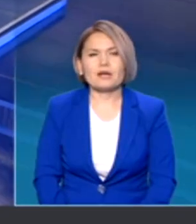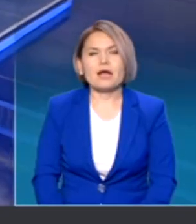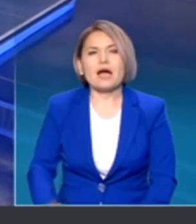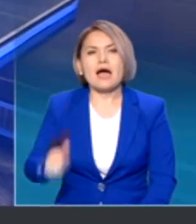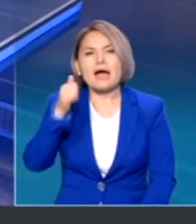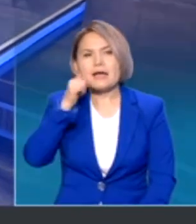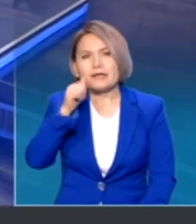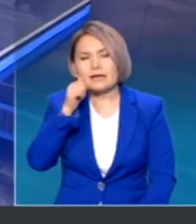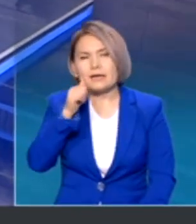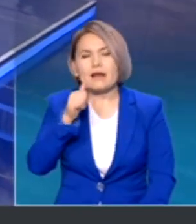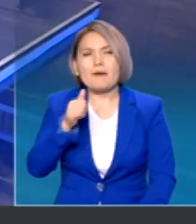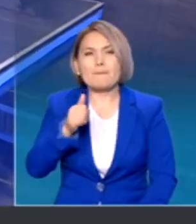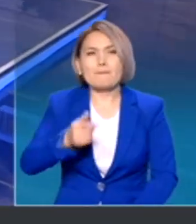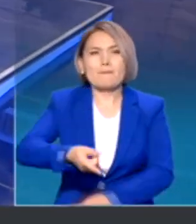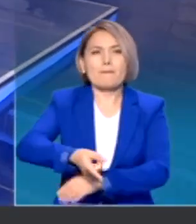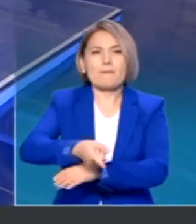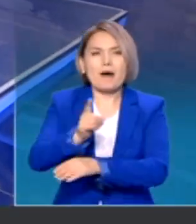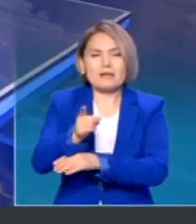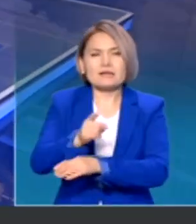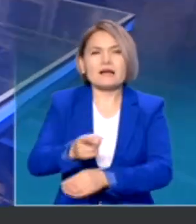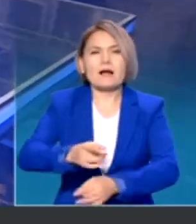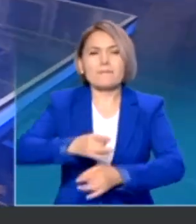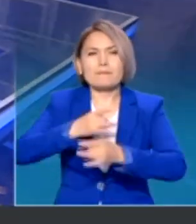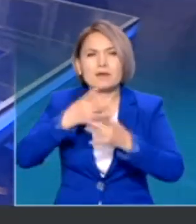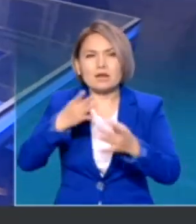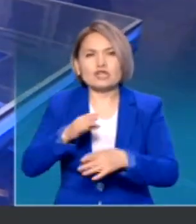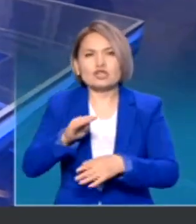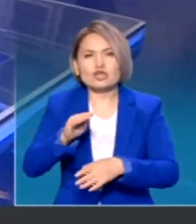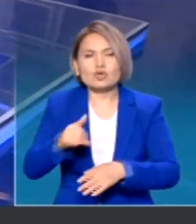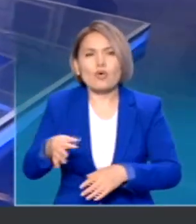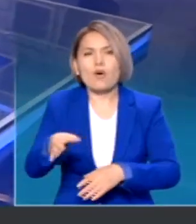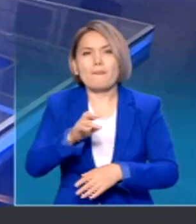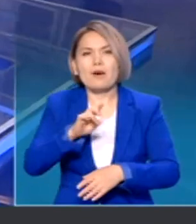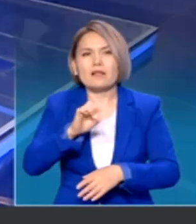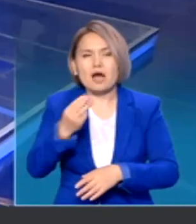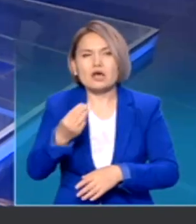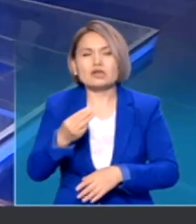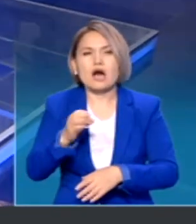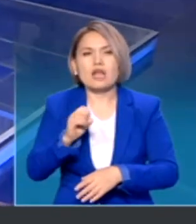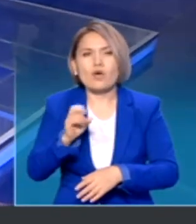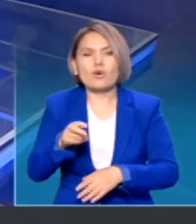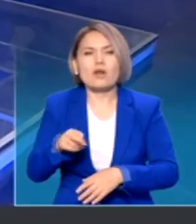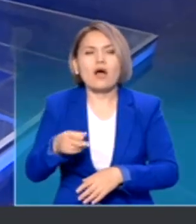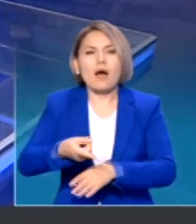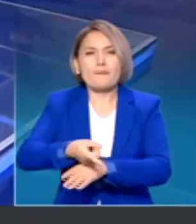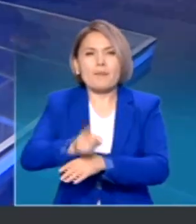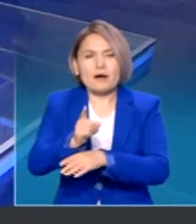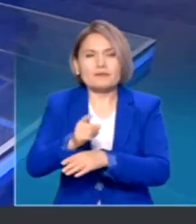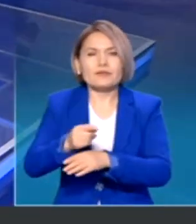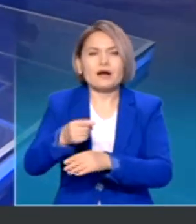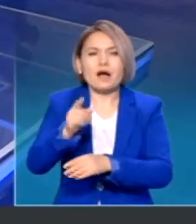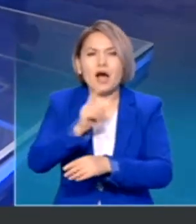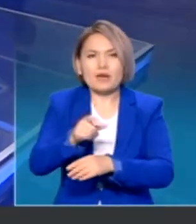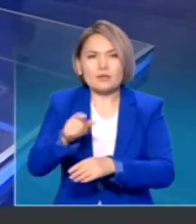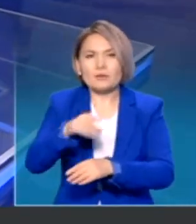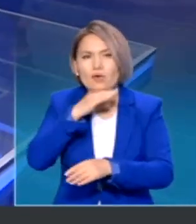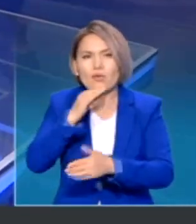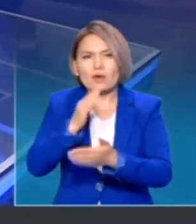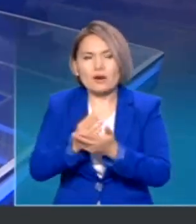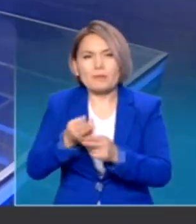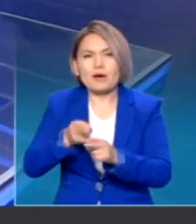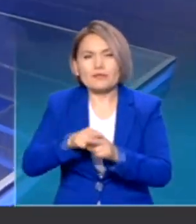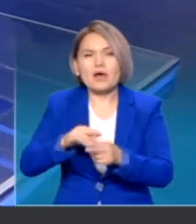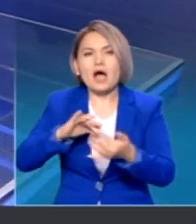Ертең балықшылардың кәсіби мерекесі. Жетісу облысындағы Балқаш және Алакөлде балық аулауды кәсіп қылған жандар жетерлік. Тіпті